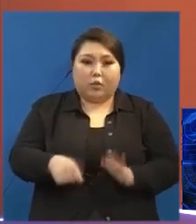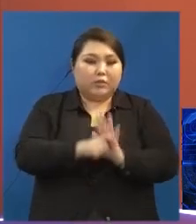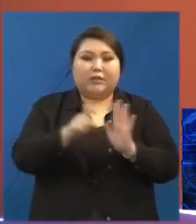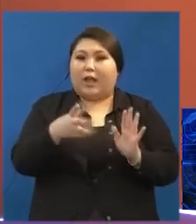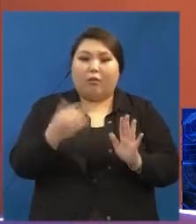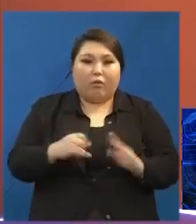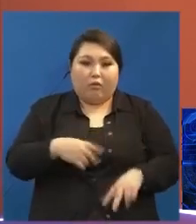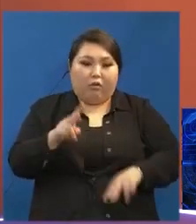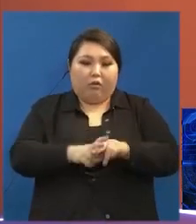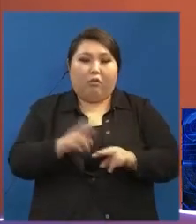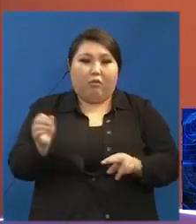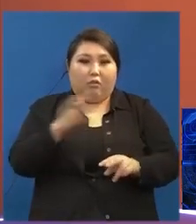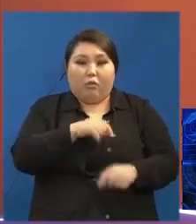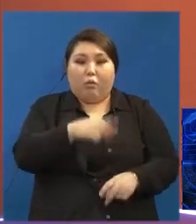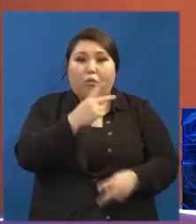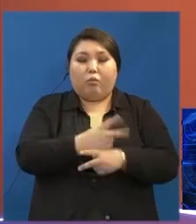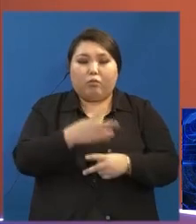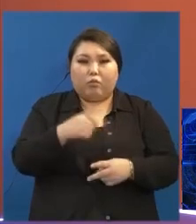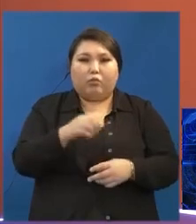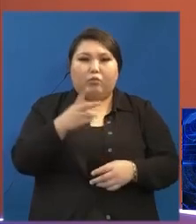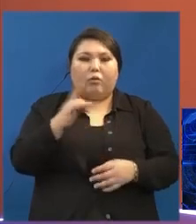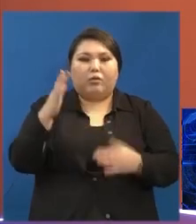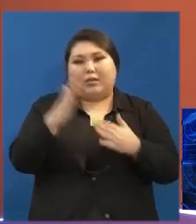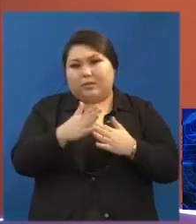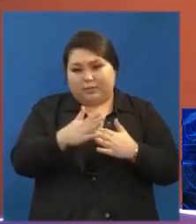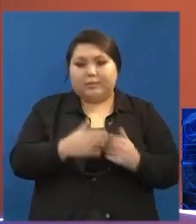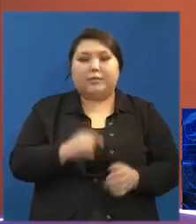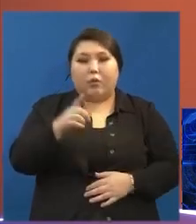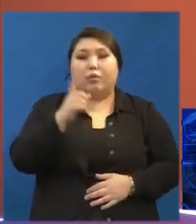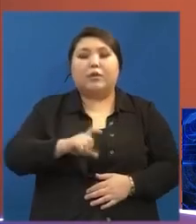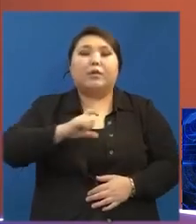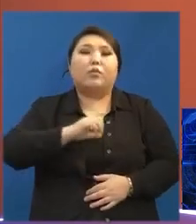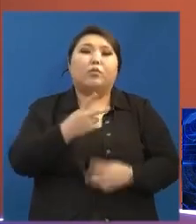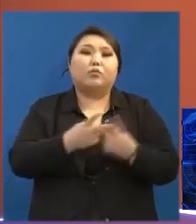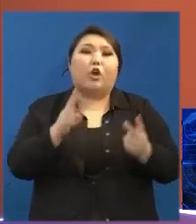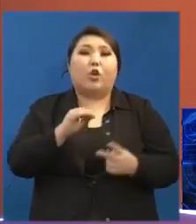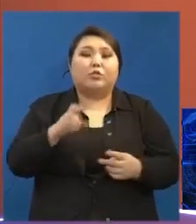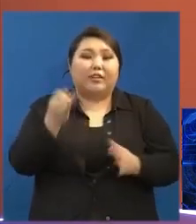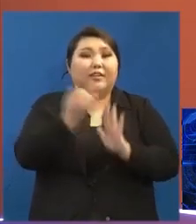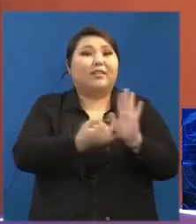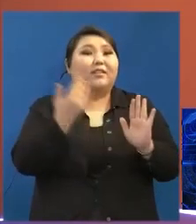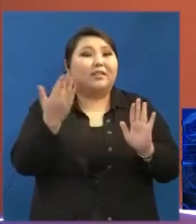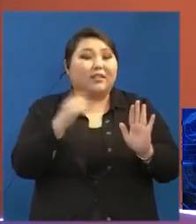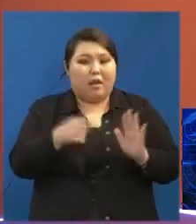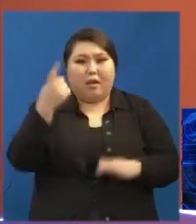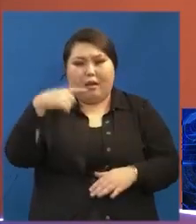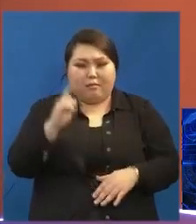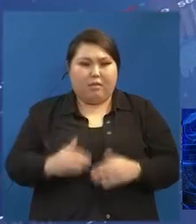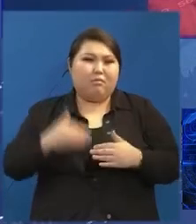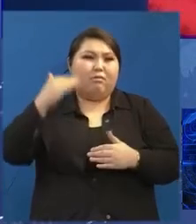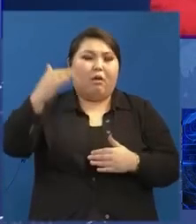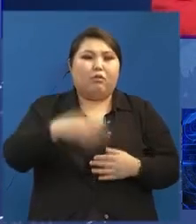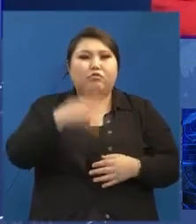хуцаагүй цагдан хордог асуудал чинь энэ хуйлаар бол тасалбар болж байгаа. Өөрөөр хэлбэл тэр хүний эрхийн үндэсний комиссийн ихтгэл хамгийн дээд